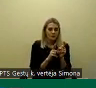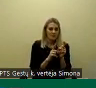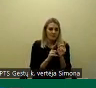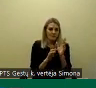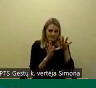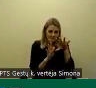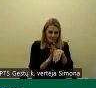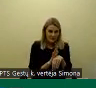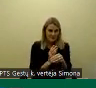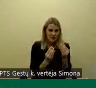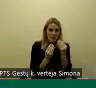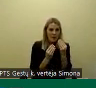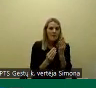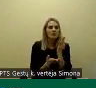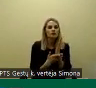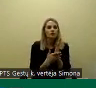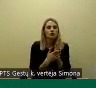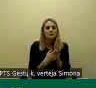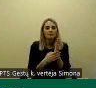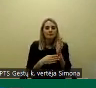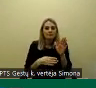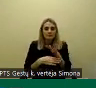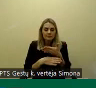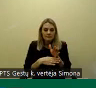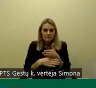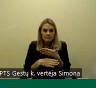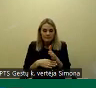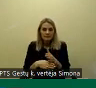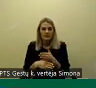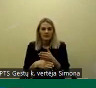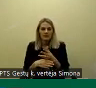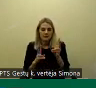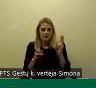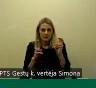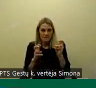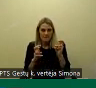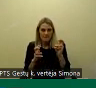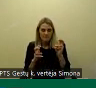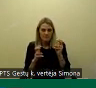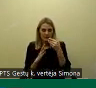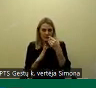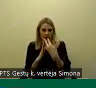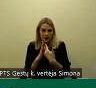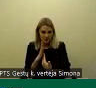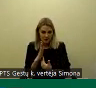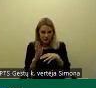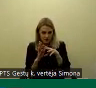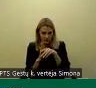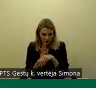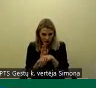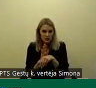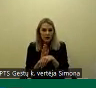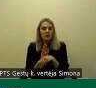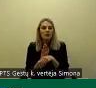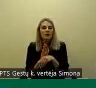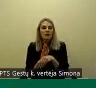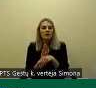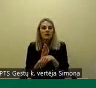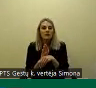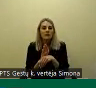tiesiog išdėliota mūsų mokymosi turinio temų sąraše, bet taip pat turim ir